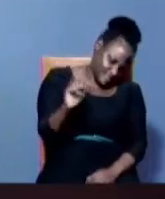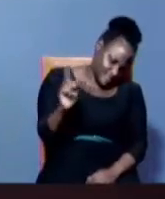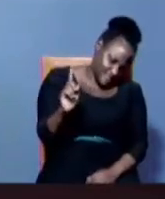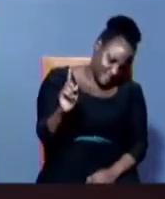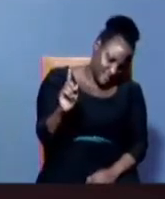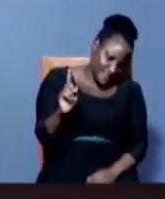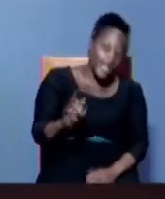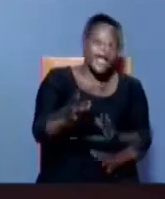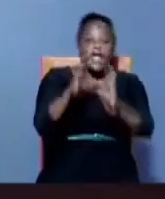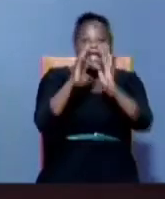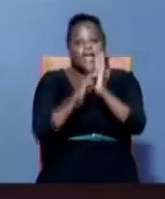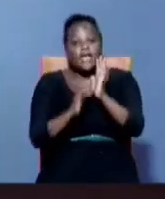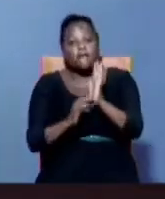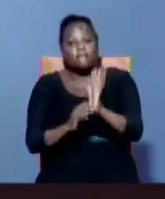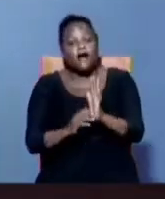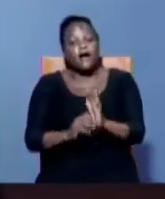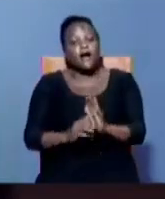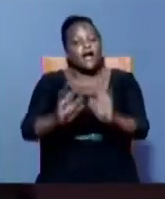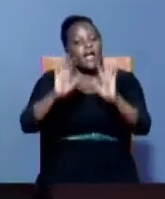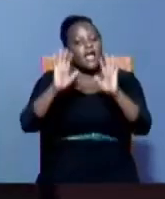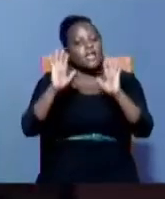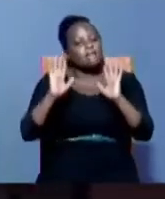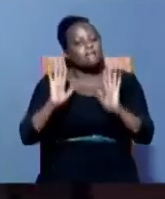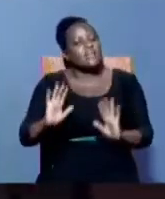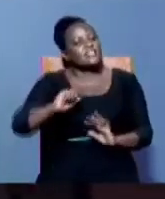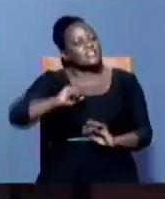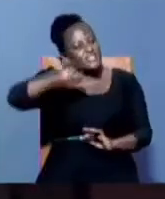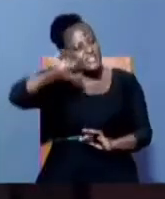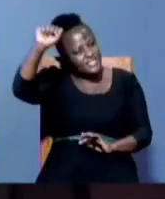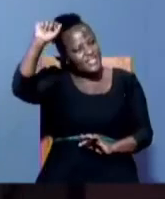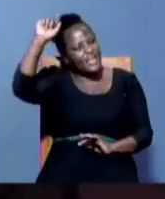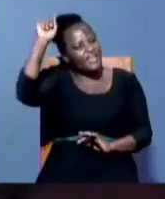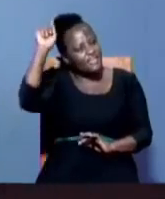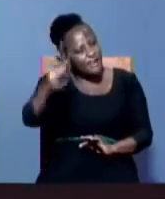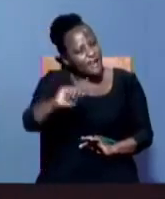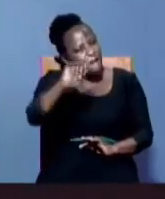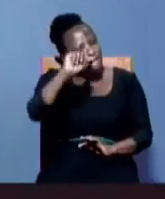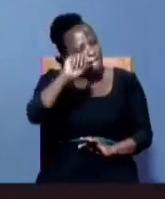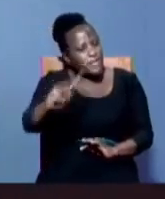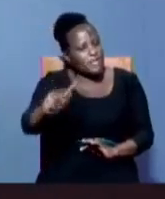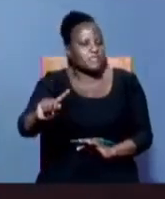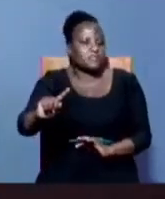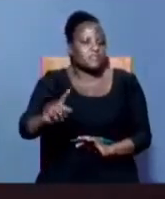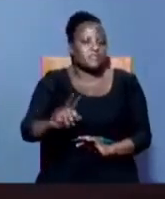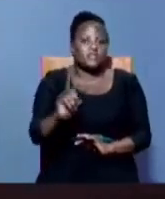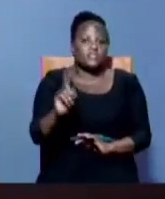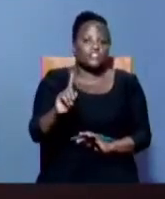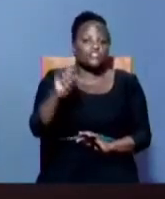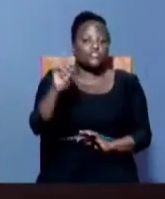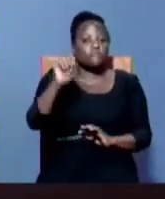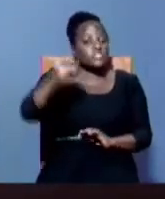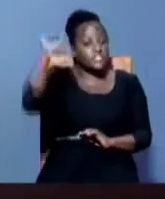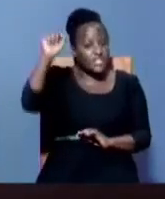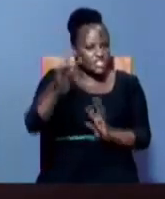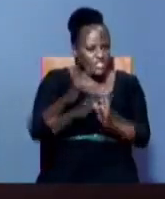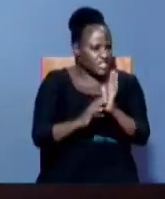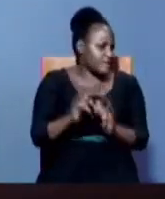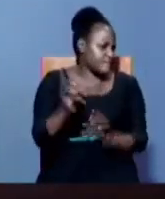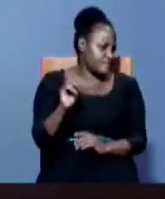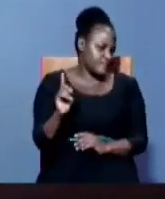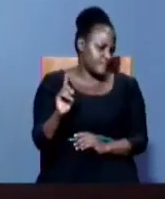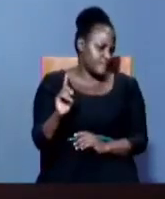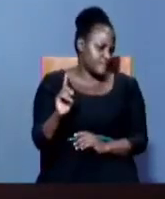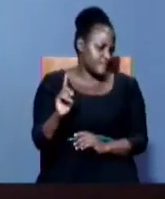Hapana. Neema imeshinda dhambi, sio imeshinda sheria. Ndio maana